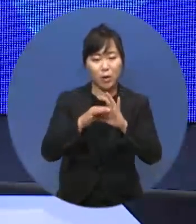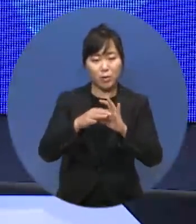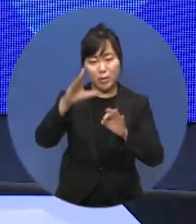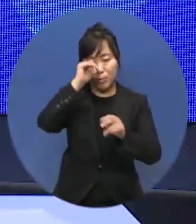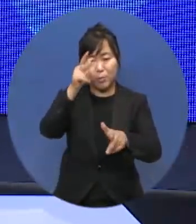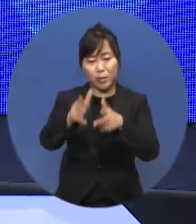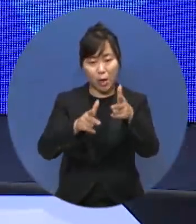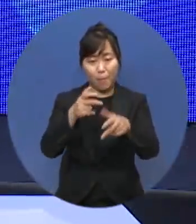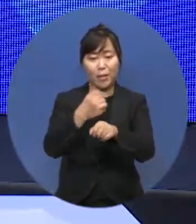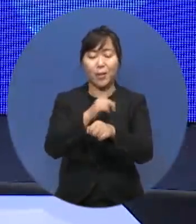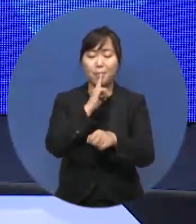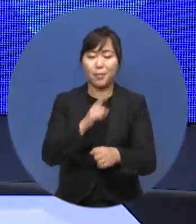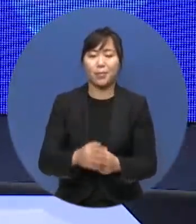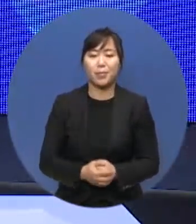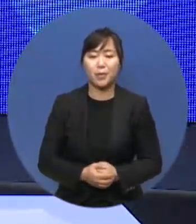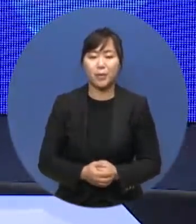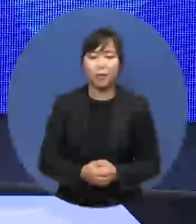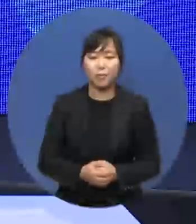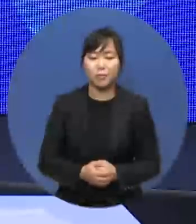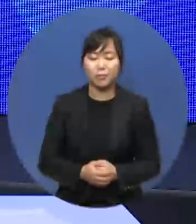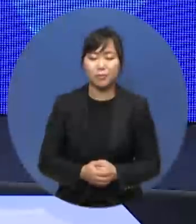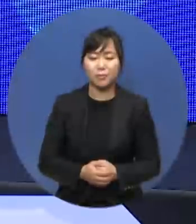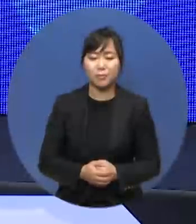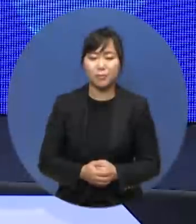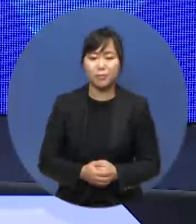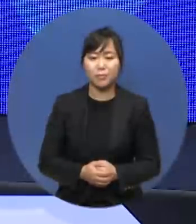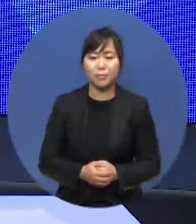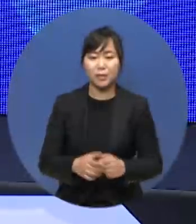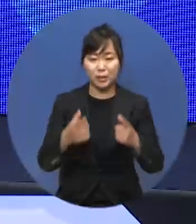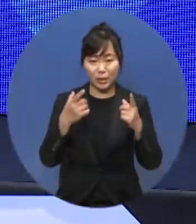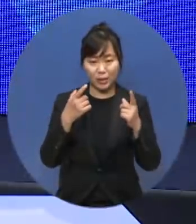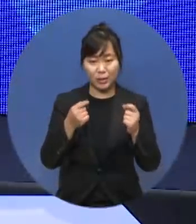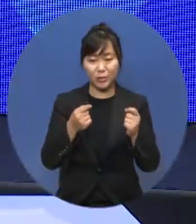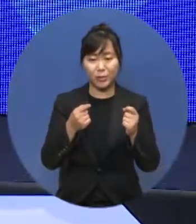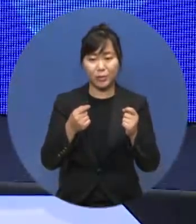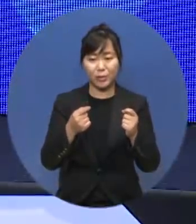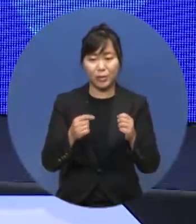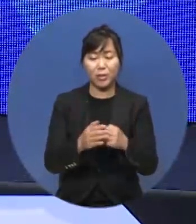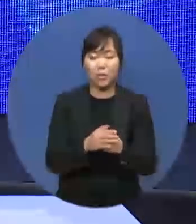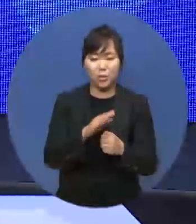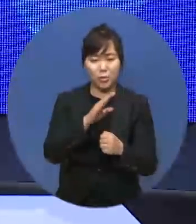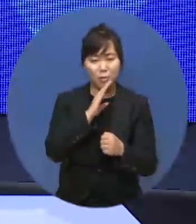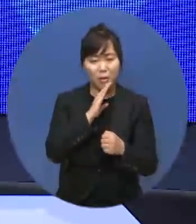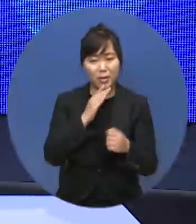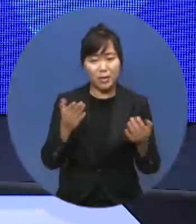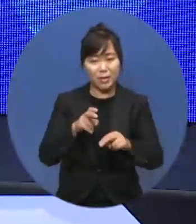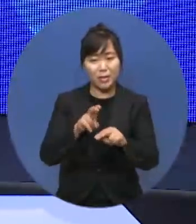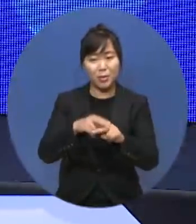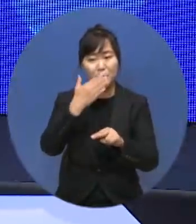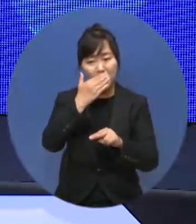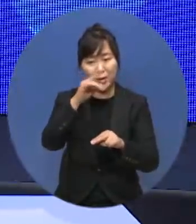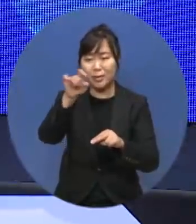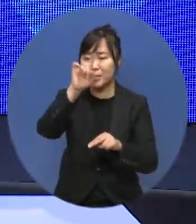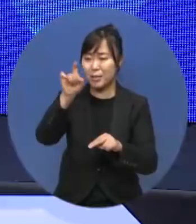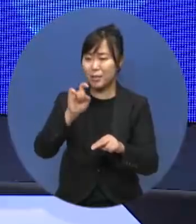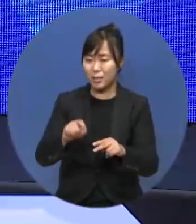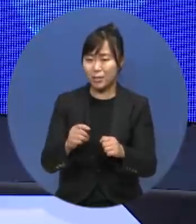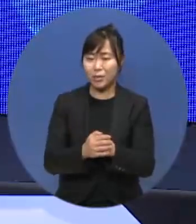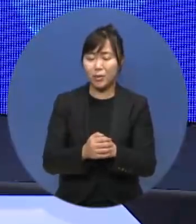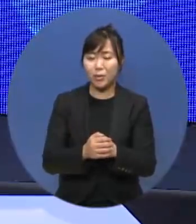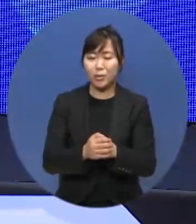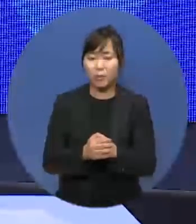사업을 한다고 말씀을 드렸는데 이러한 부분에 있어서 이제 정말 이게 일자리로 가능한지 타당성에